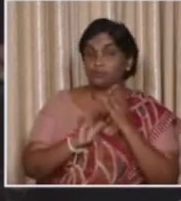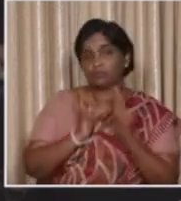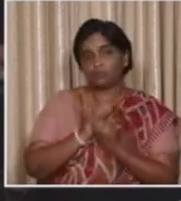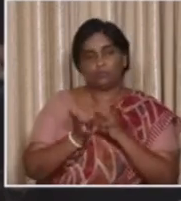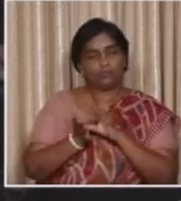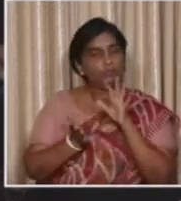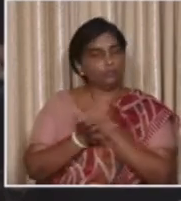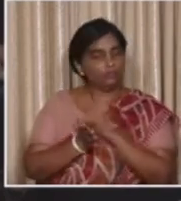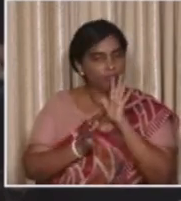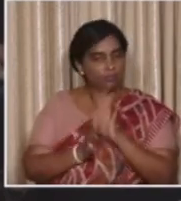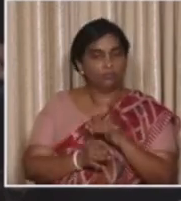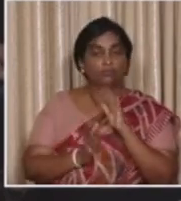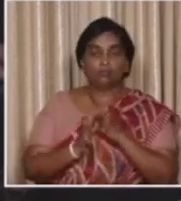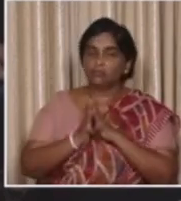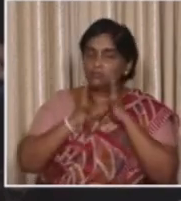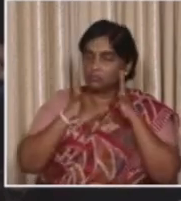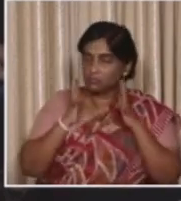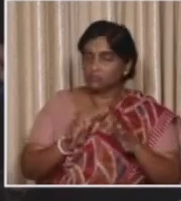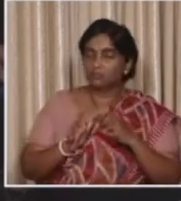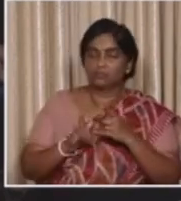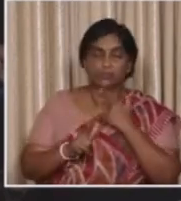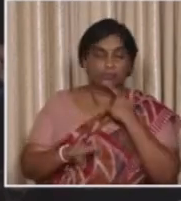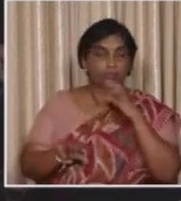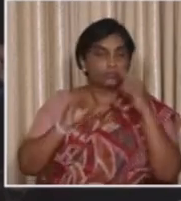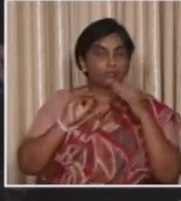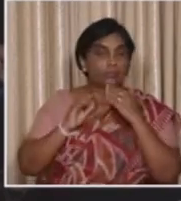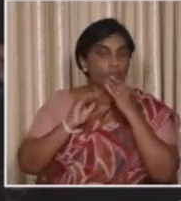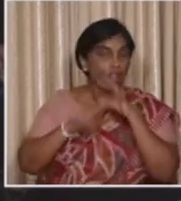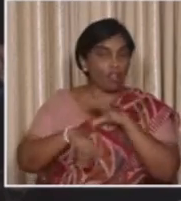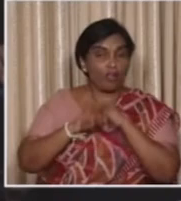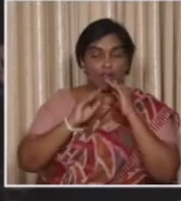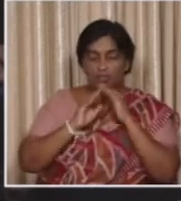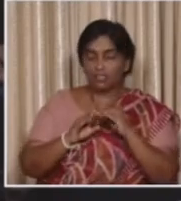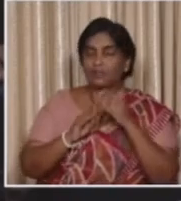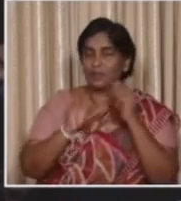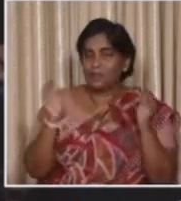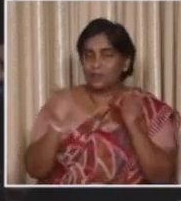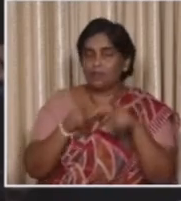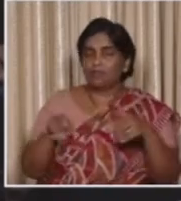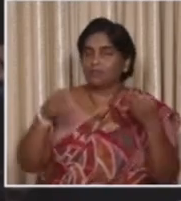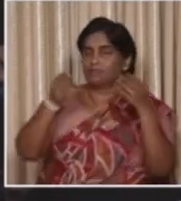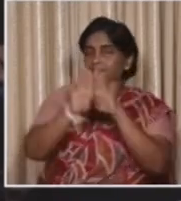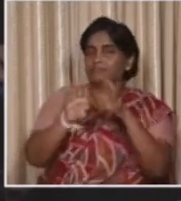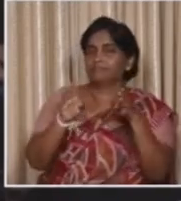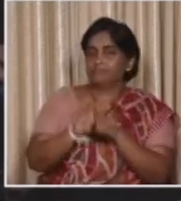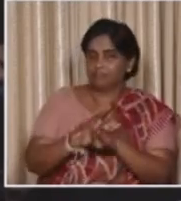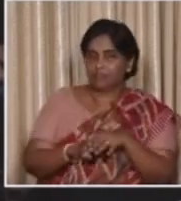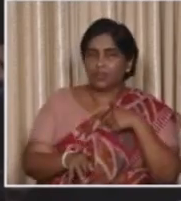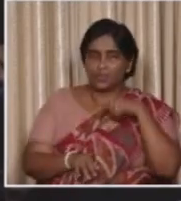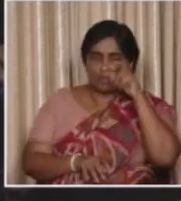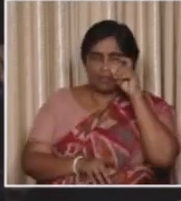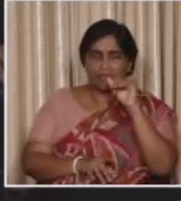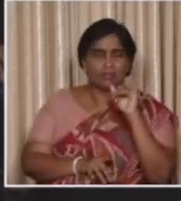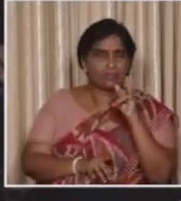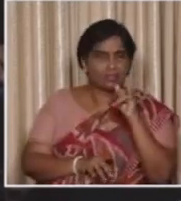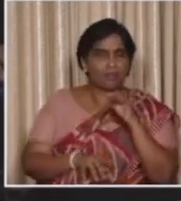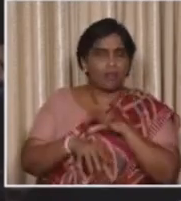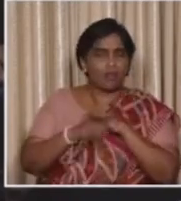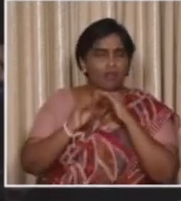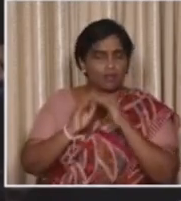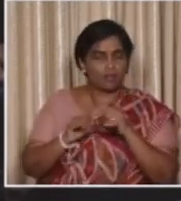තීන්දුවක් ගත්තට බොහෝ වතල වතුවල තිබිච්ච ස්පිරිතාල ඇත්තම ඩිස්පෙන්සරි අද වැහිලා තියෙන්නේ. මම දැක්ක සමහර තිබිච්ච ඒවායි